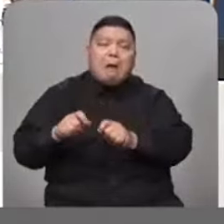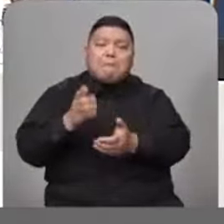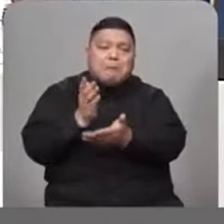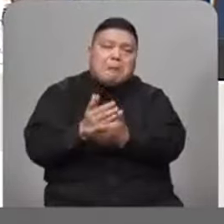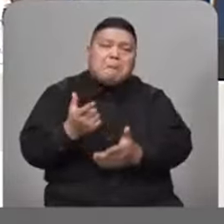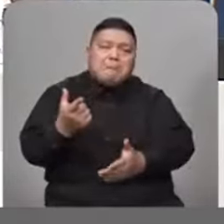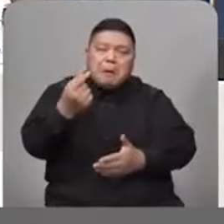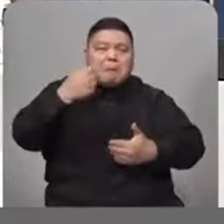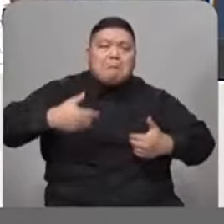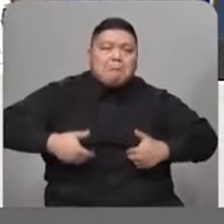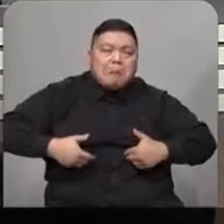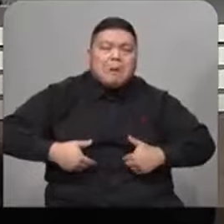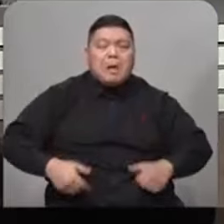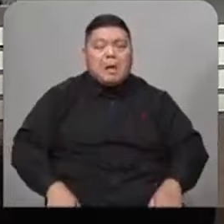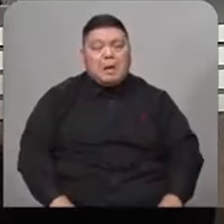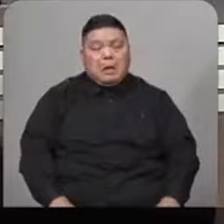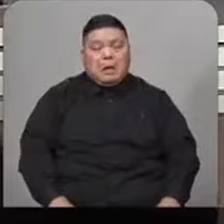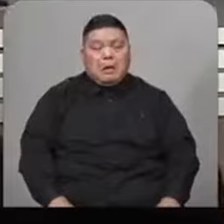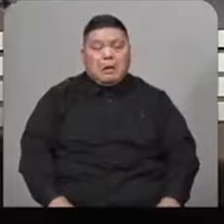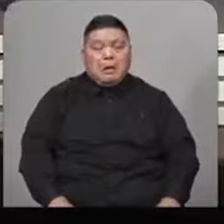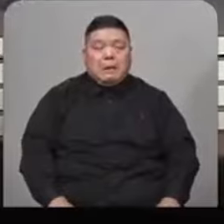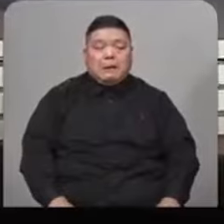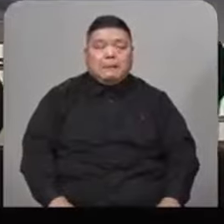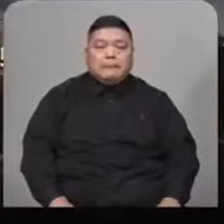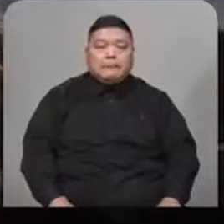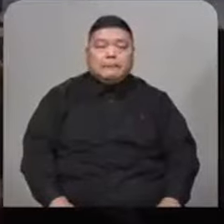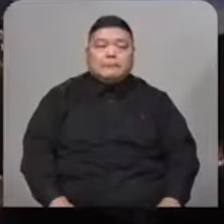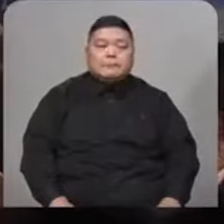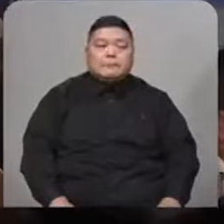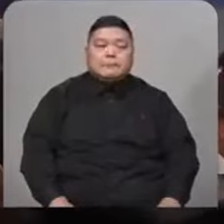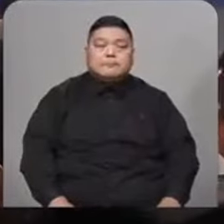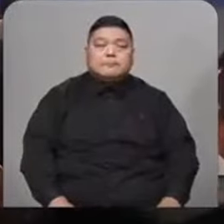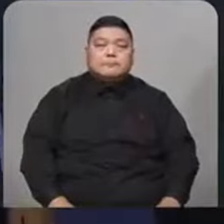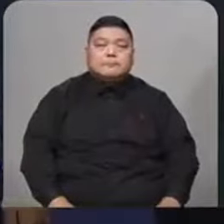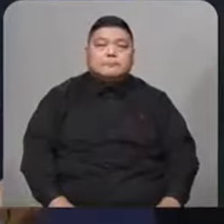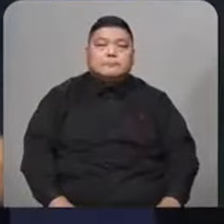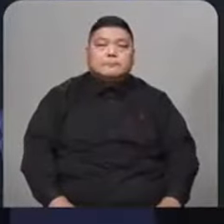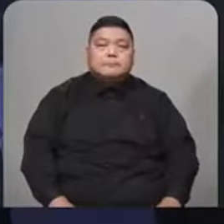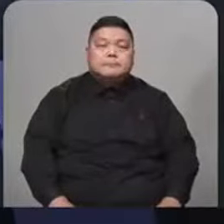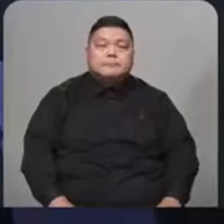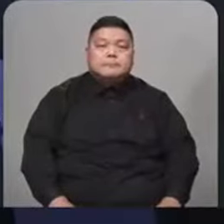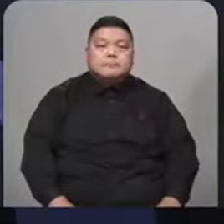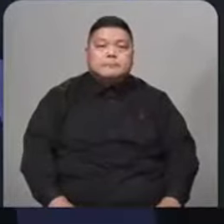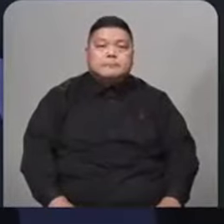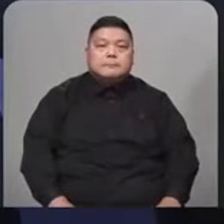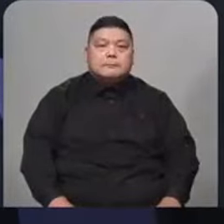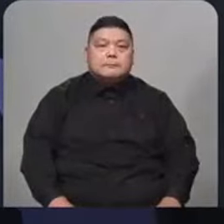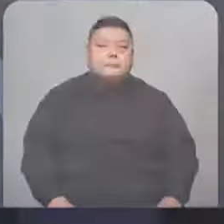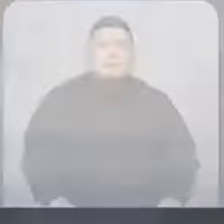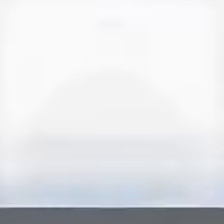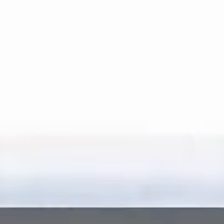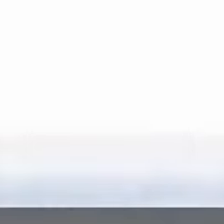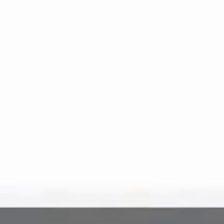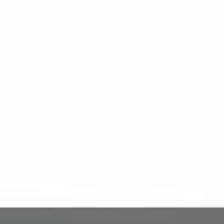정부의 지대라는 구호가 말 는 비판이 옵 KBS 뉴스 엄기숙